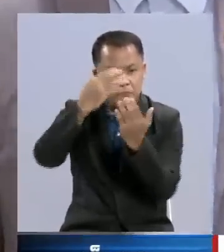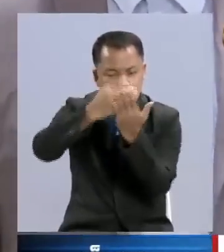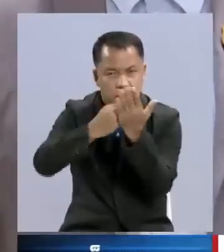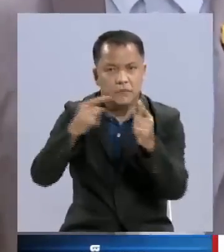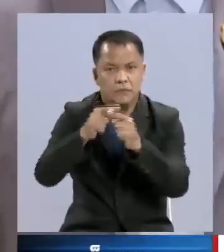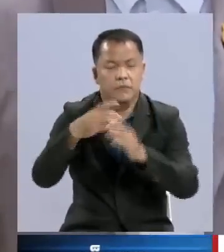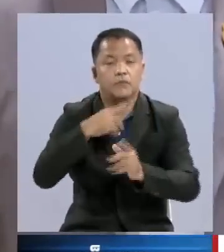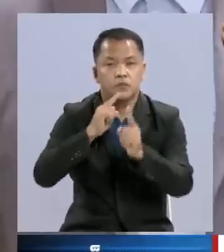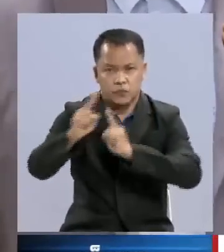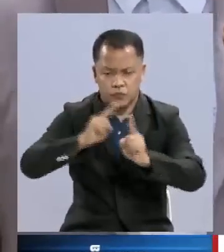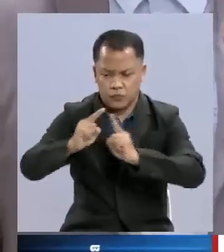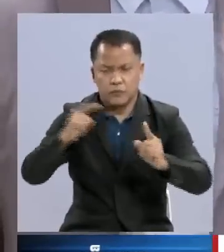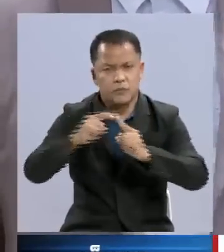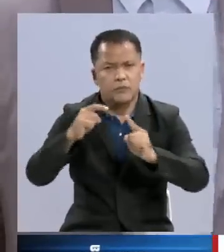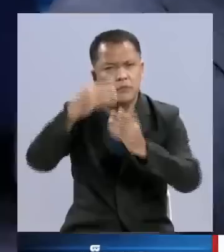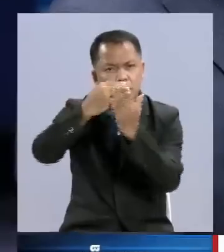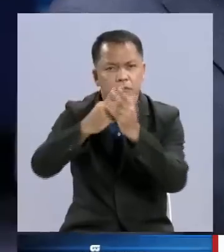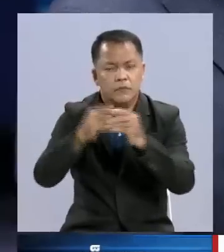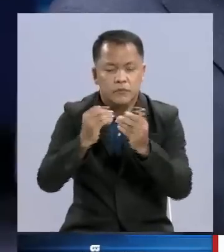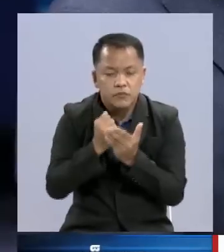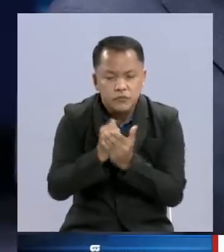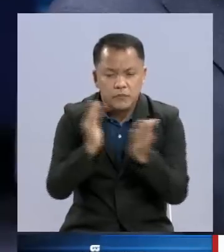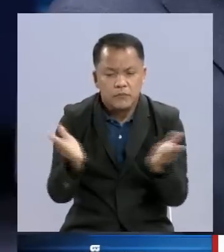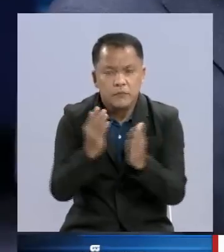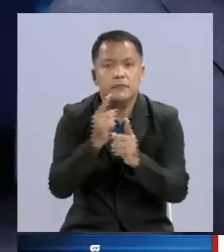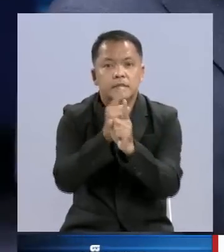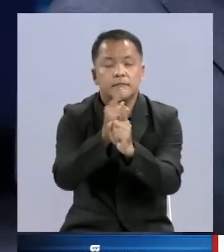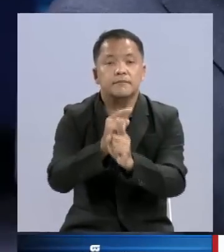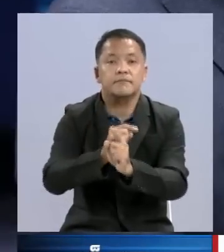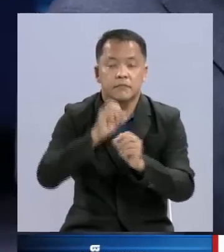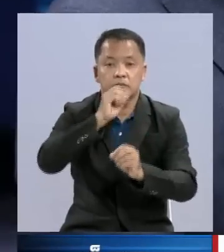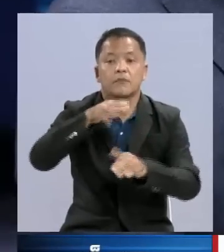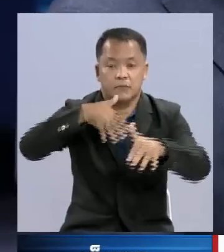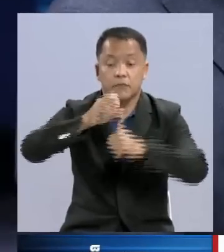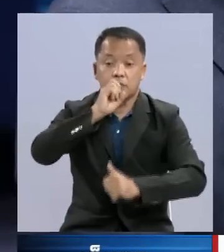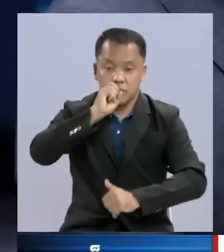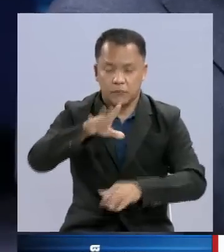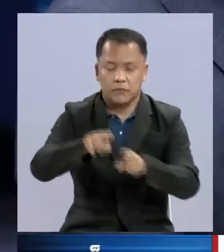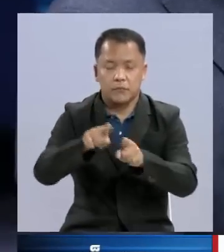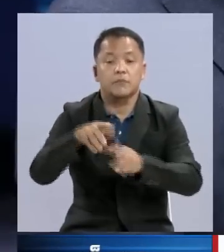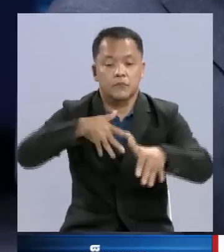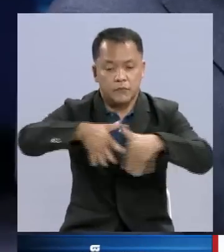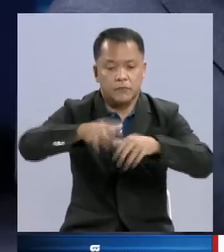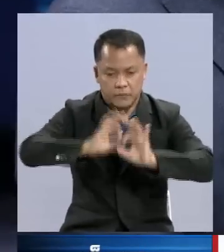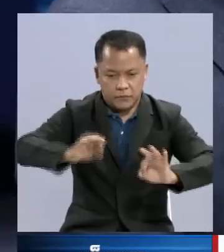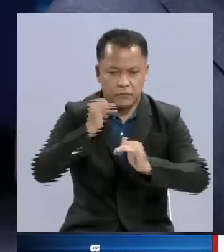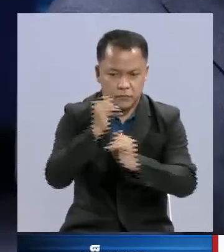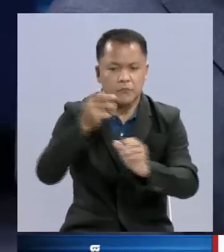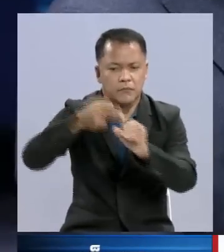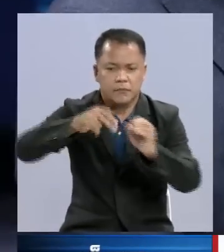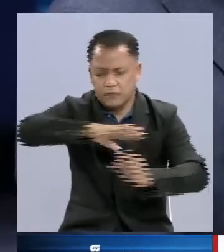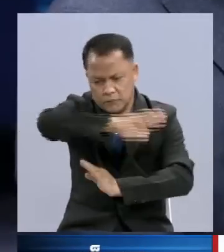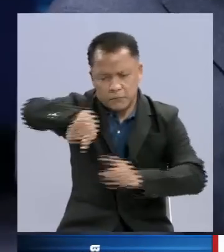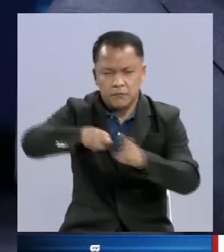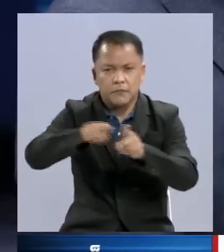าสิ่งที่เขาจะไปคุยกันเนี่ยเรื่องนึงก็คือเรื่องของการผลักดันตามที่เคยสัญญาไว้กับประชาชนว่าประชาชนเนี่ยสามารถเข้าถึงพลังงานได้อย่างทั่วถึ